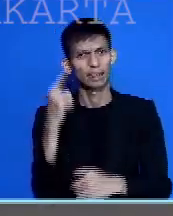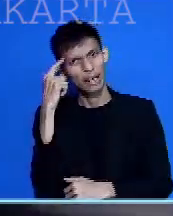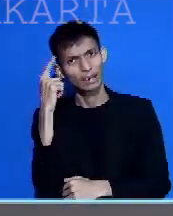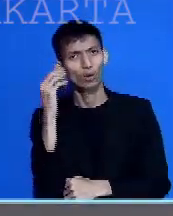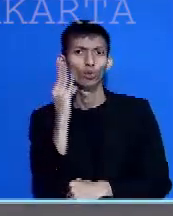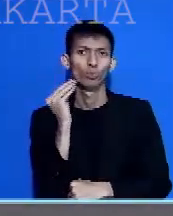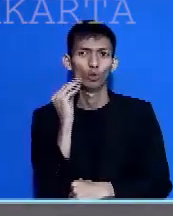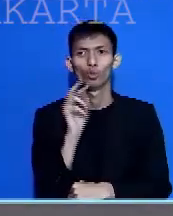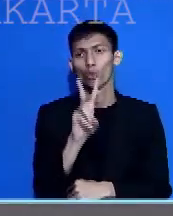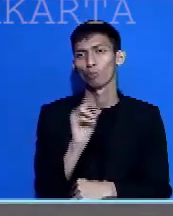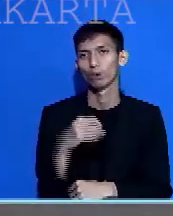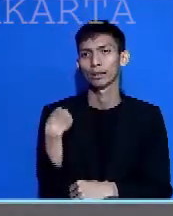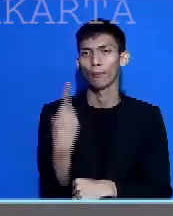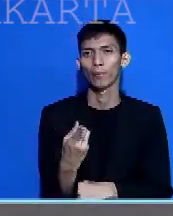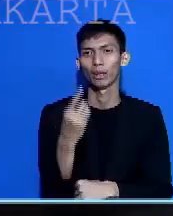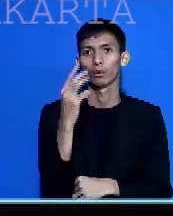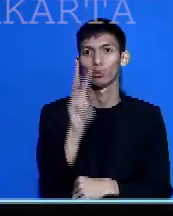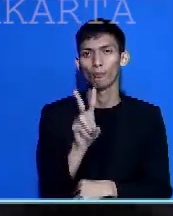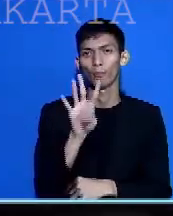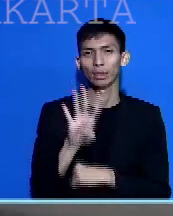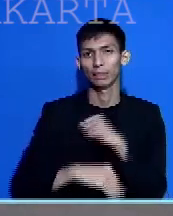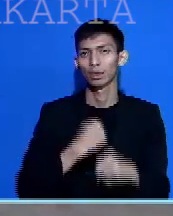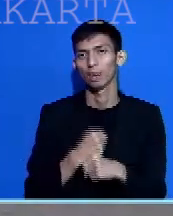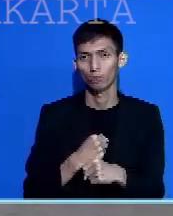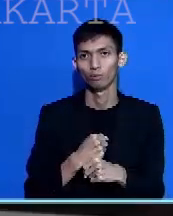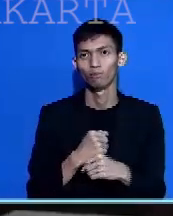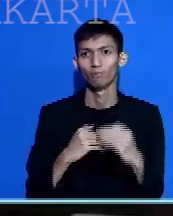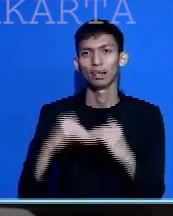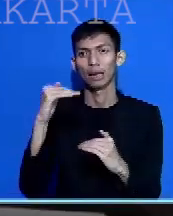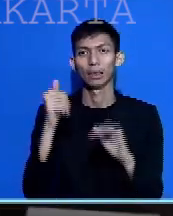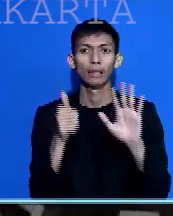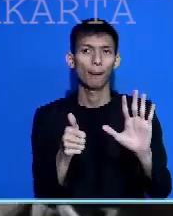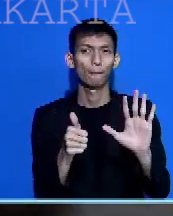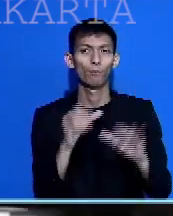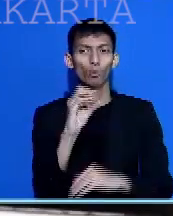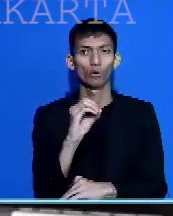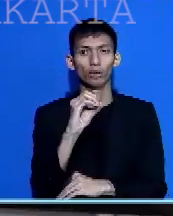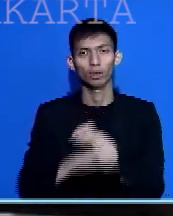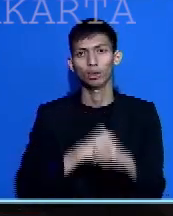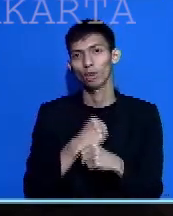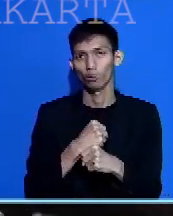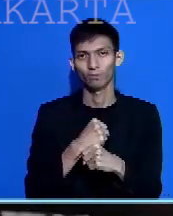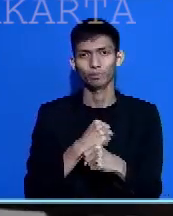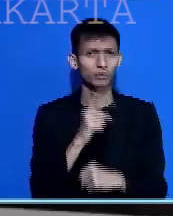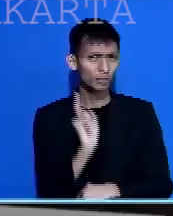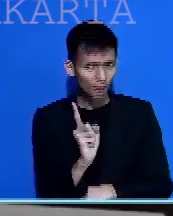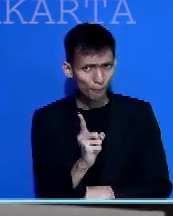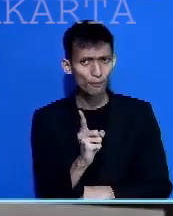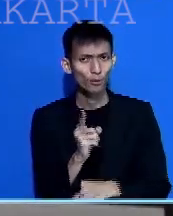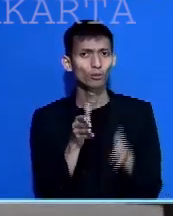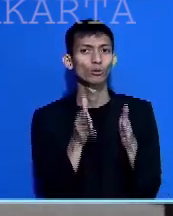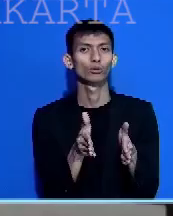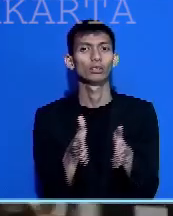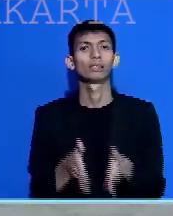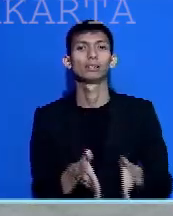20 hingga 24 tahun serta usia di atas 60 tahun selain diakibatkan adanya mobilitas tinggi khususnya di jalur